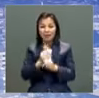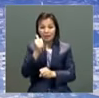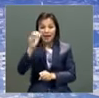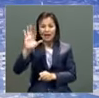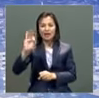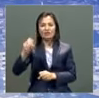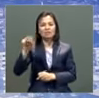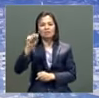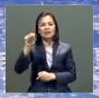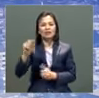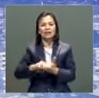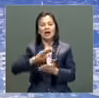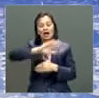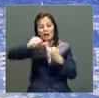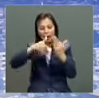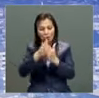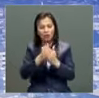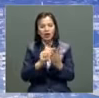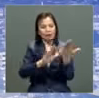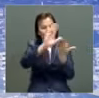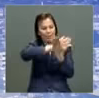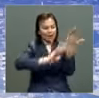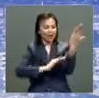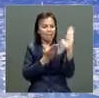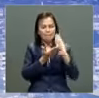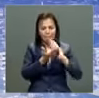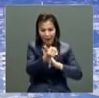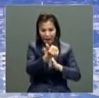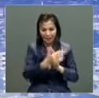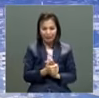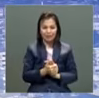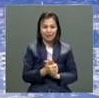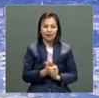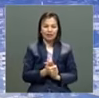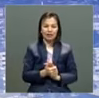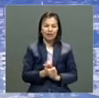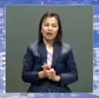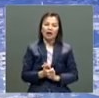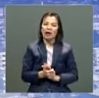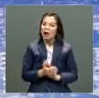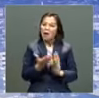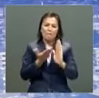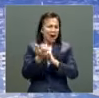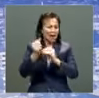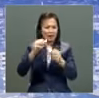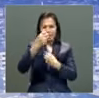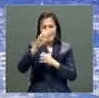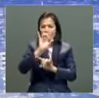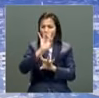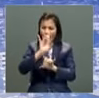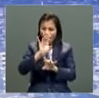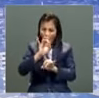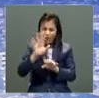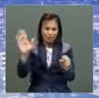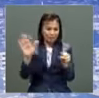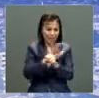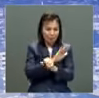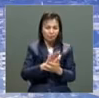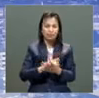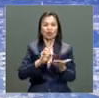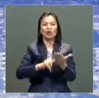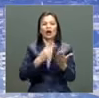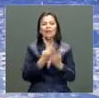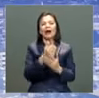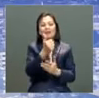ราก็รอดกันทั้งประเทศนะครับถ้าทำได้ถึง110 120ได้ยิ่งดีเข้าไปใหญ่นะครับเพราะว่า